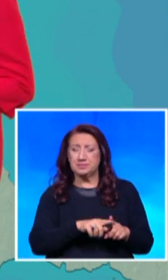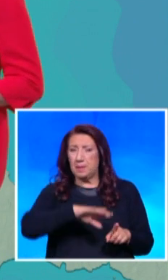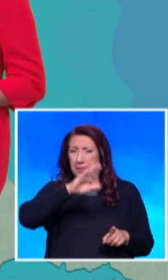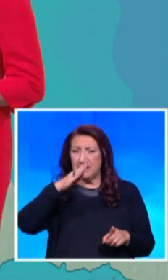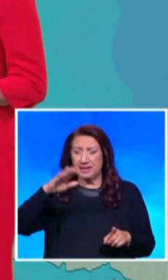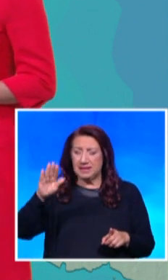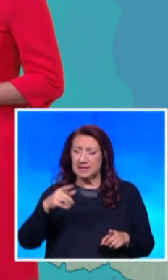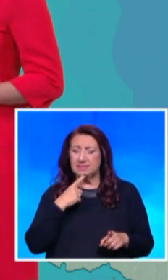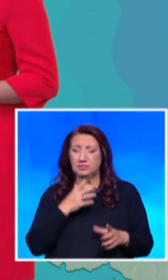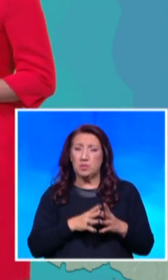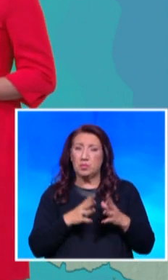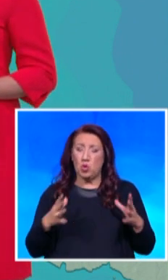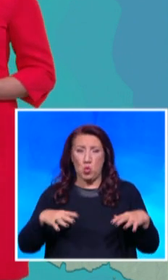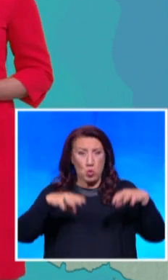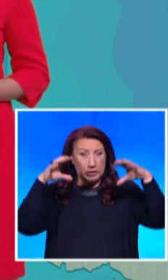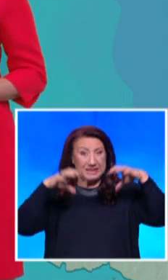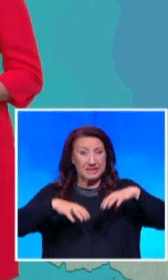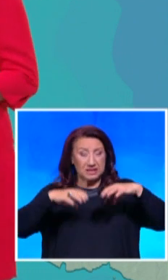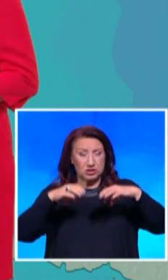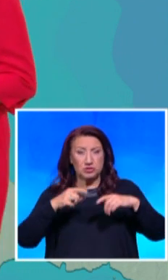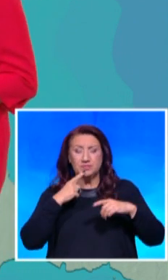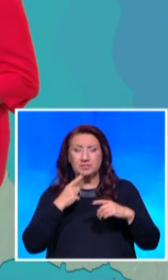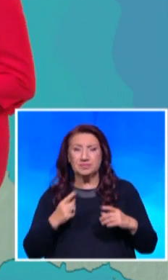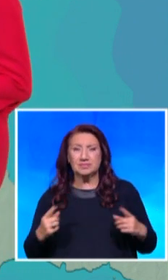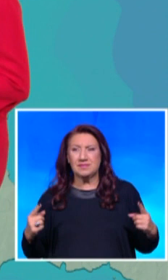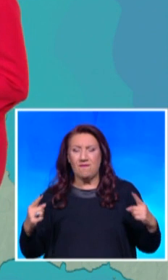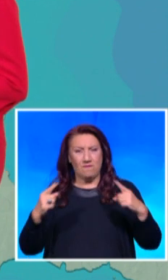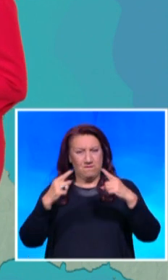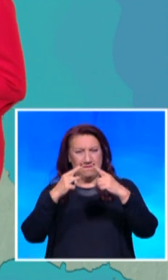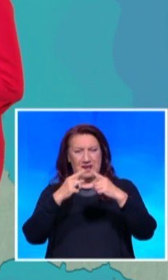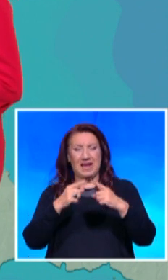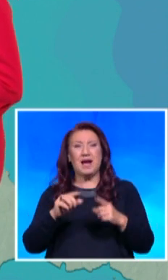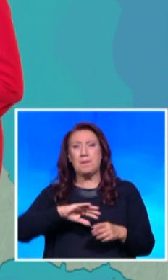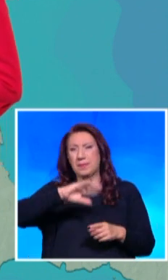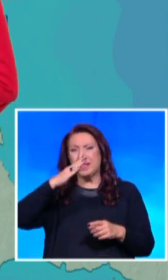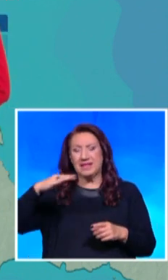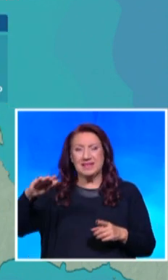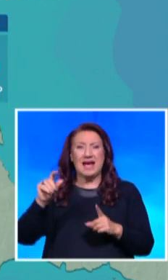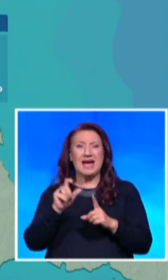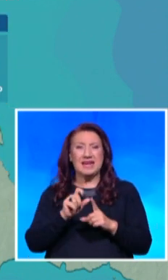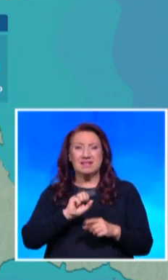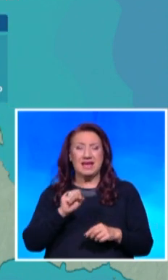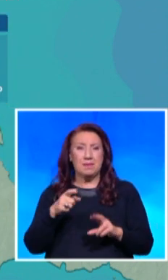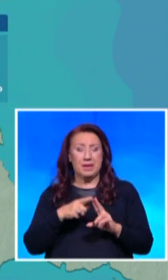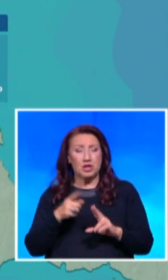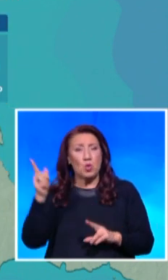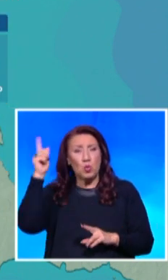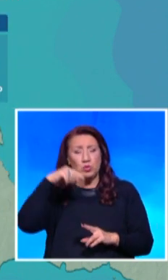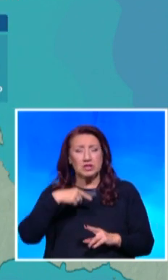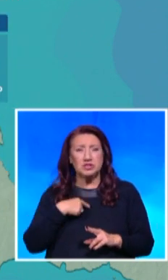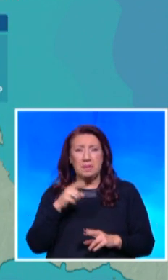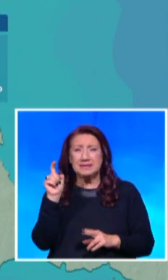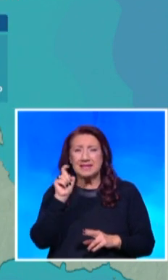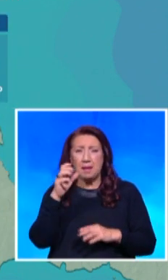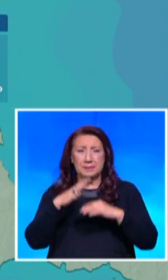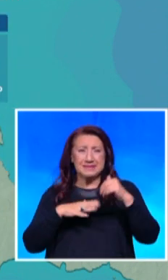и значителни количества. А по най-високите части на Рила и на Пирин утре ще прехвърчи дори слаб сняг.